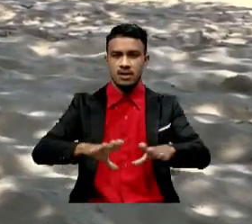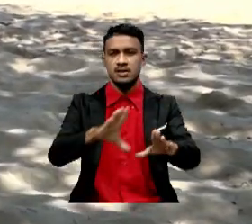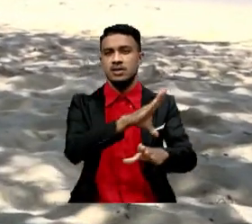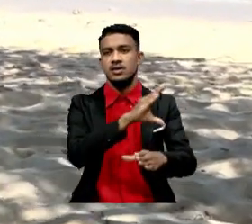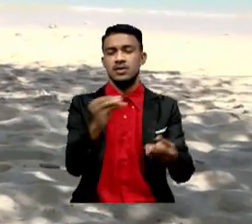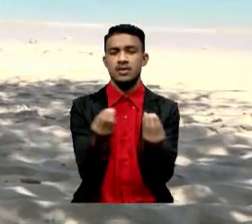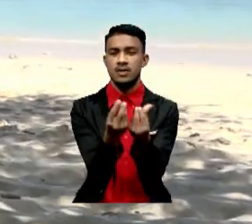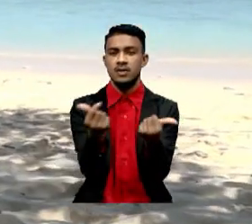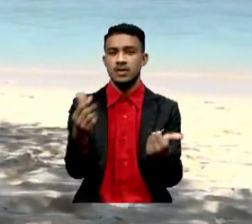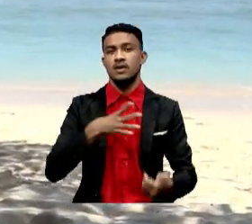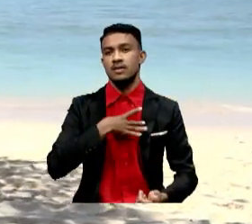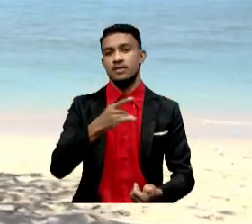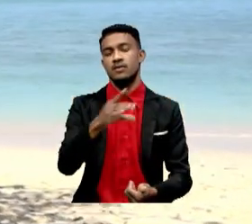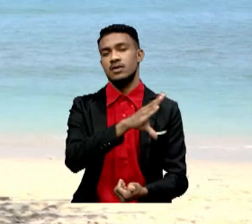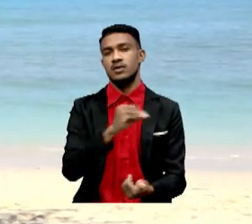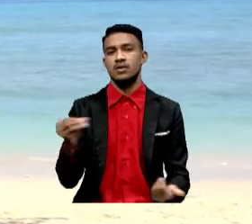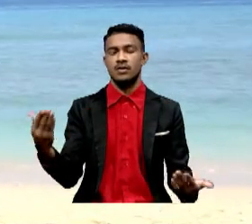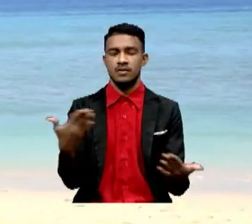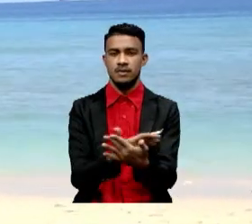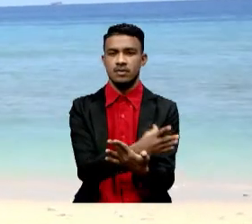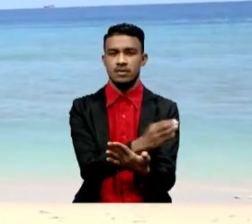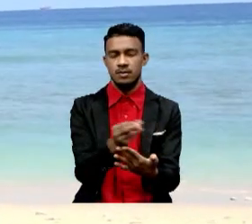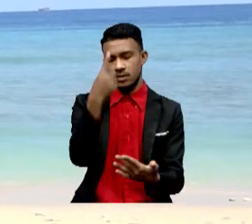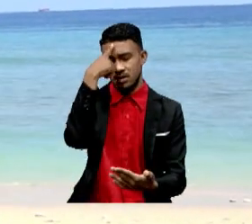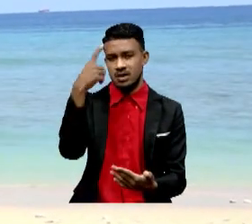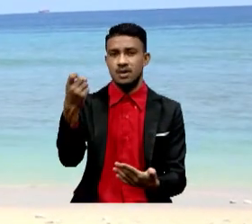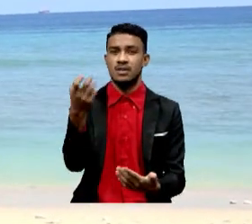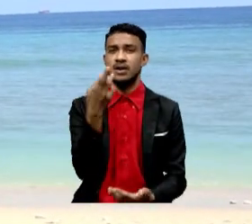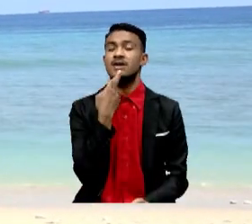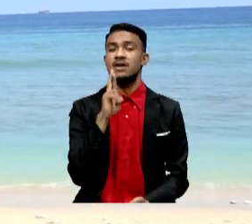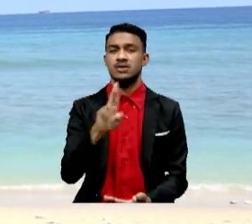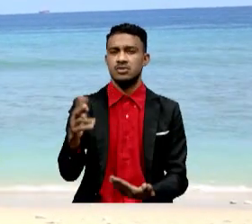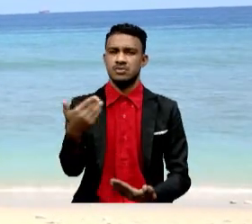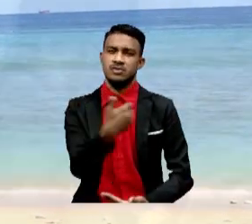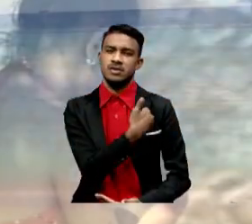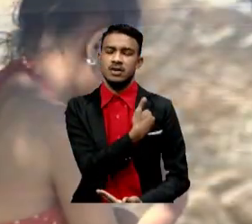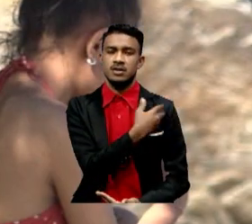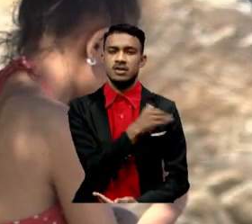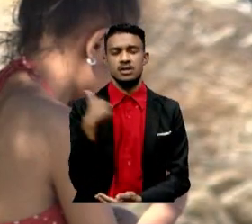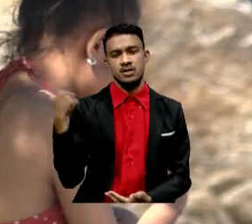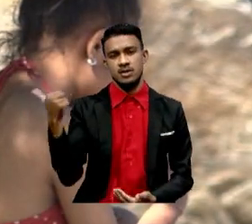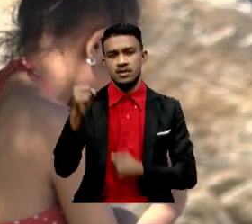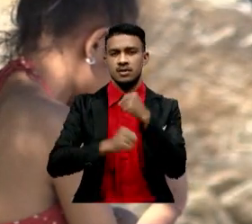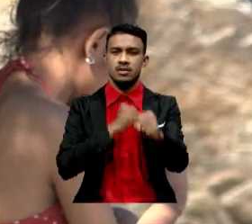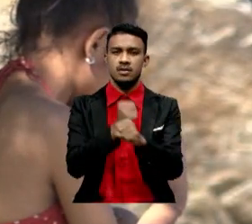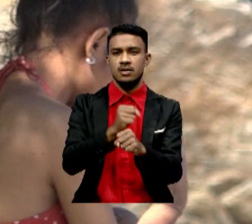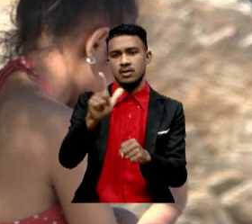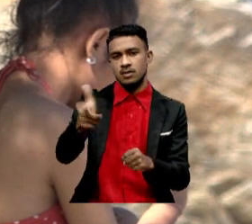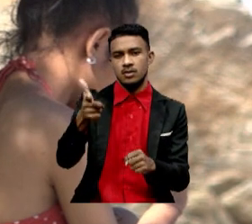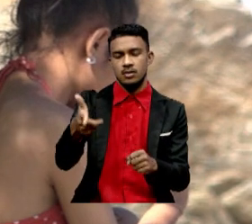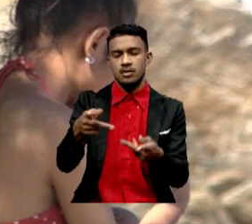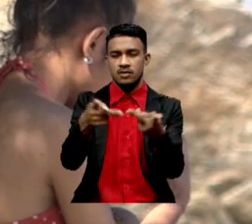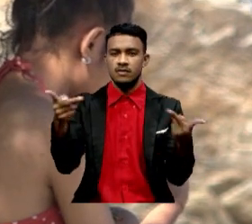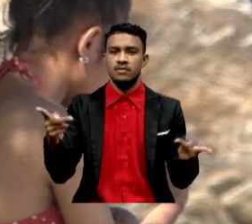no origin. Oh, karik tambara zaun seluk. Infelizmente, tinan ruan nulu ona. Fatin